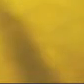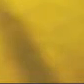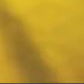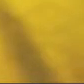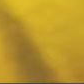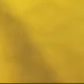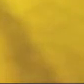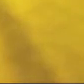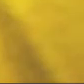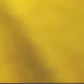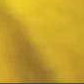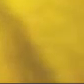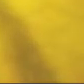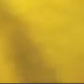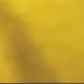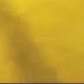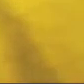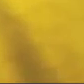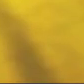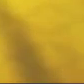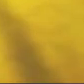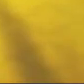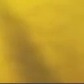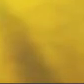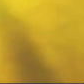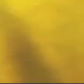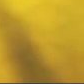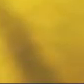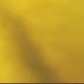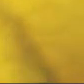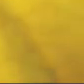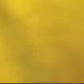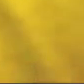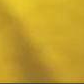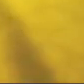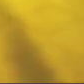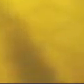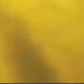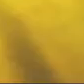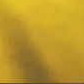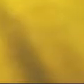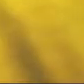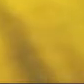ผู้พิมพ์โฆษณา Printed at the สุวรรณชาติ D พรมบุตร Publisher